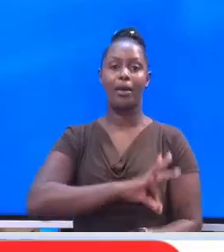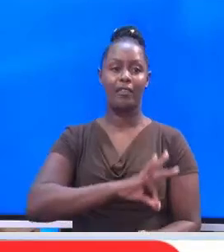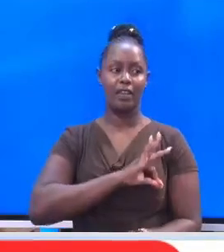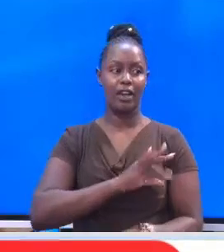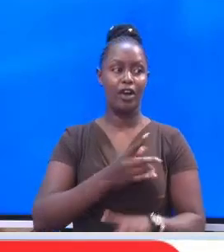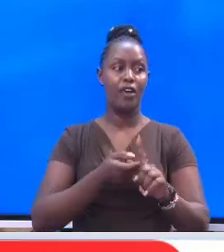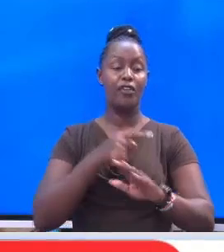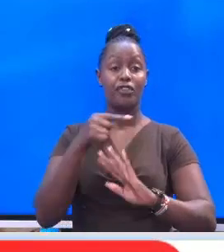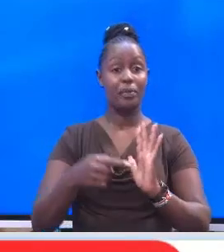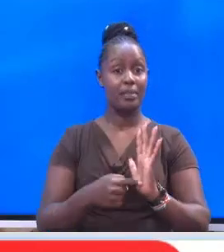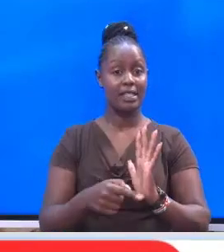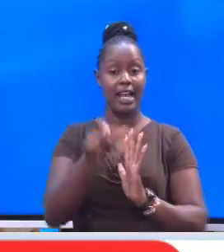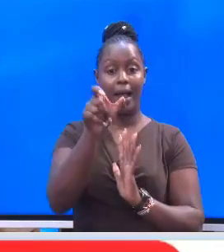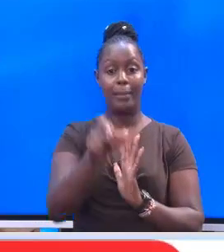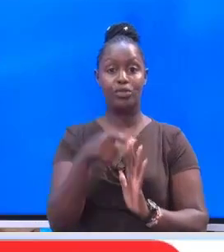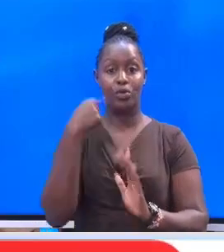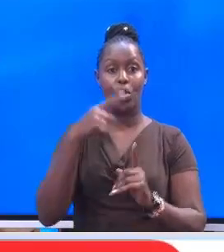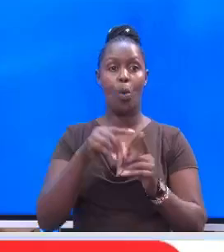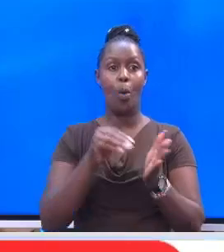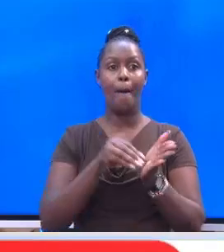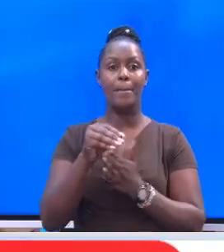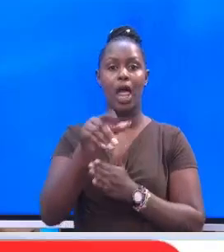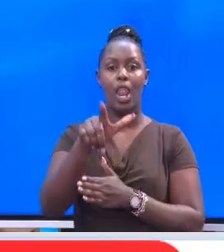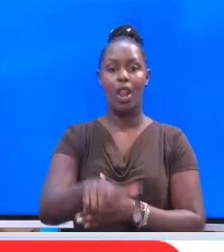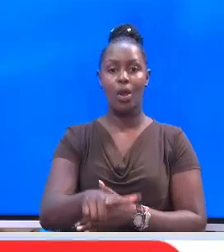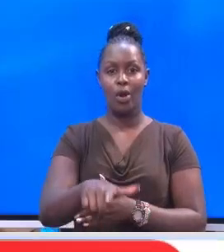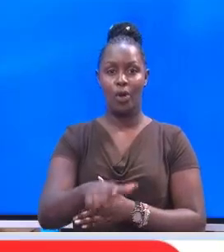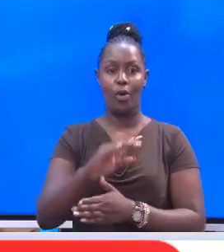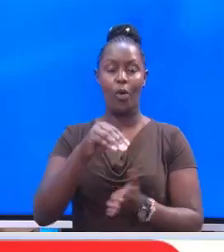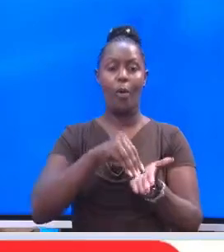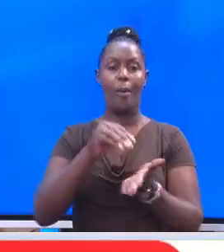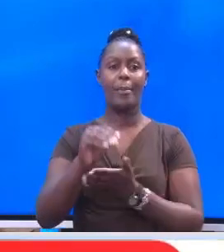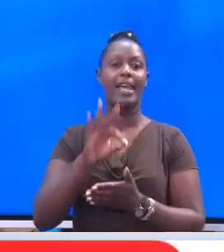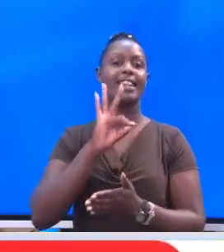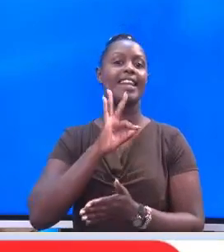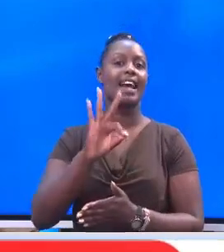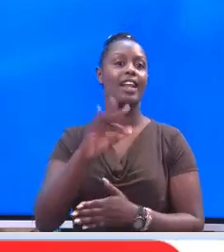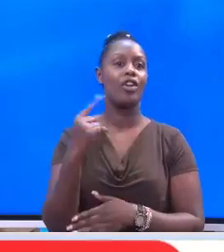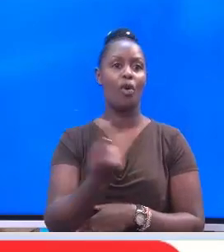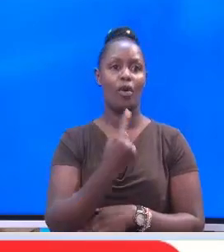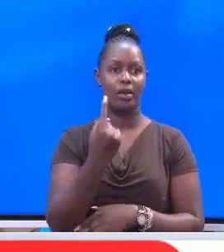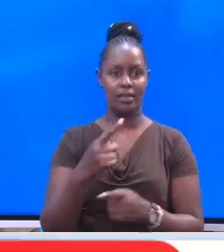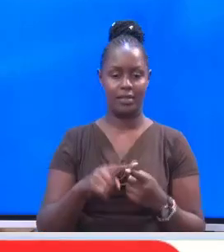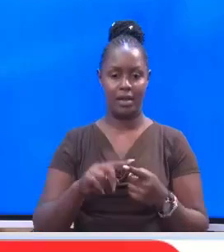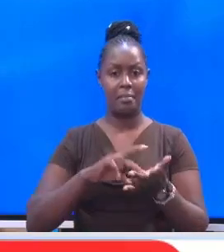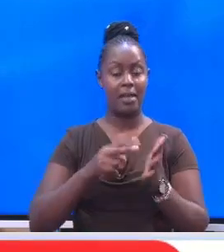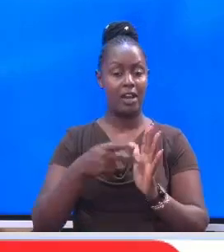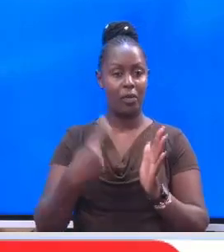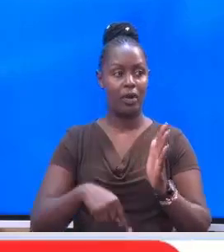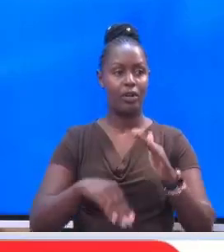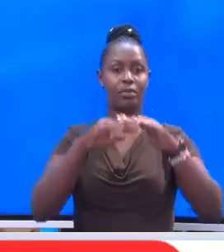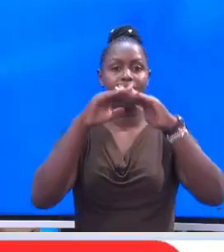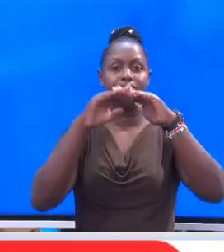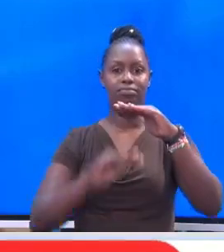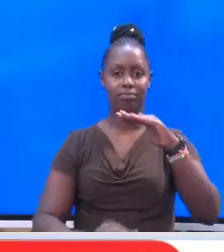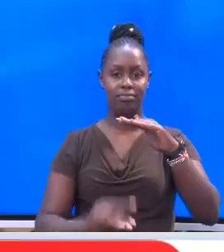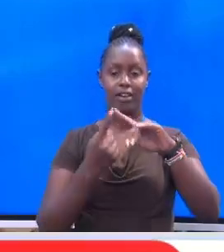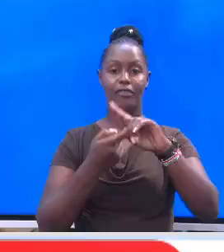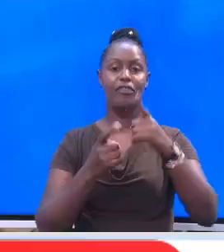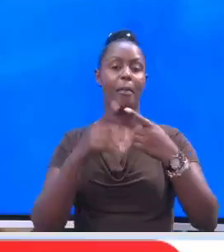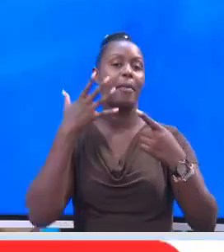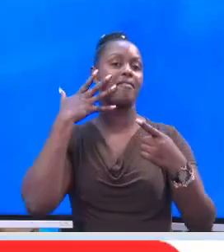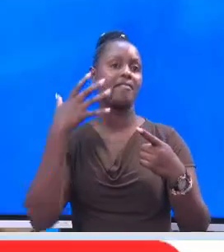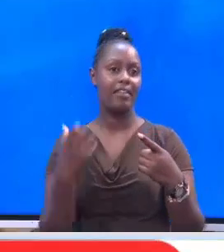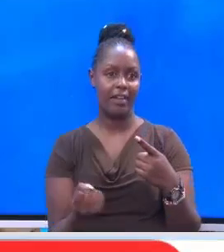atalipa chini kabisa atalipa shilingi 300. Naam. Kwanza sasa ni kupunguza, tunapunguza. Kutoka 500. Kutoka 500. Kutoka